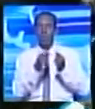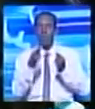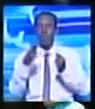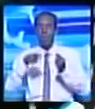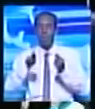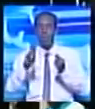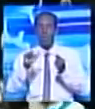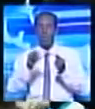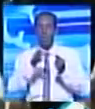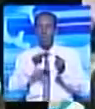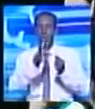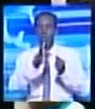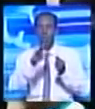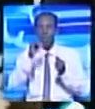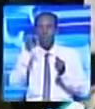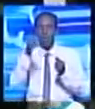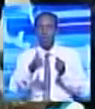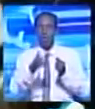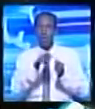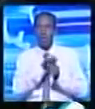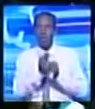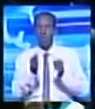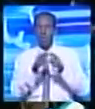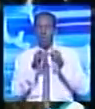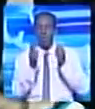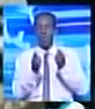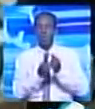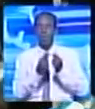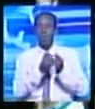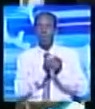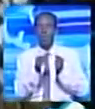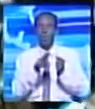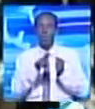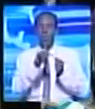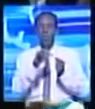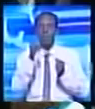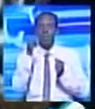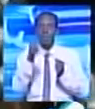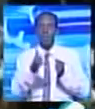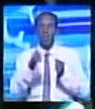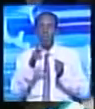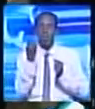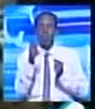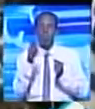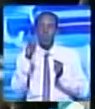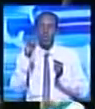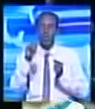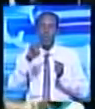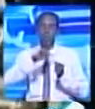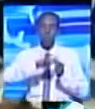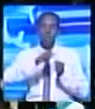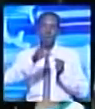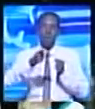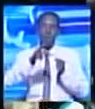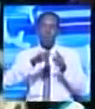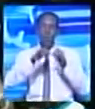donc durer 3 jours, les stagiaires vont parcourir une distance de 100 km où le point de départ, le point d'arrivée n'est